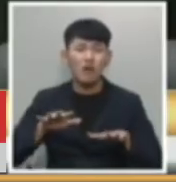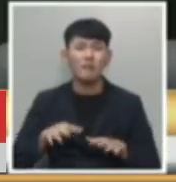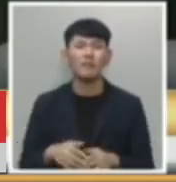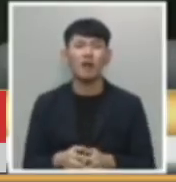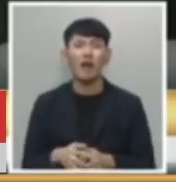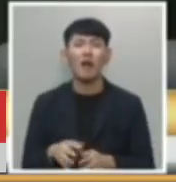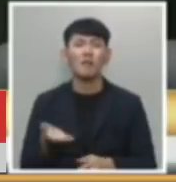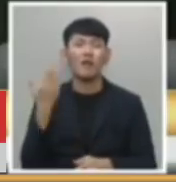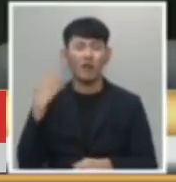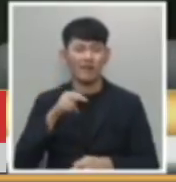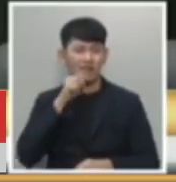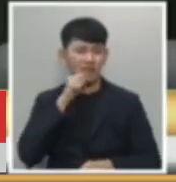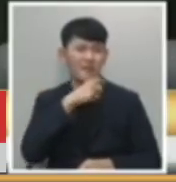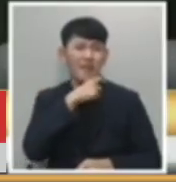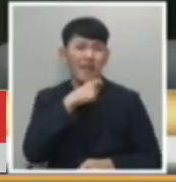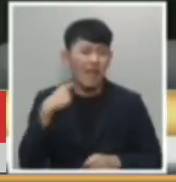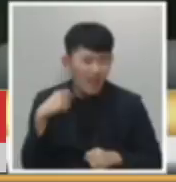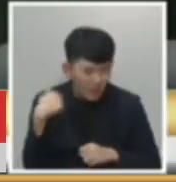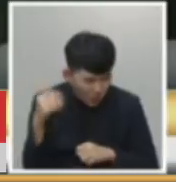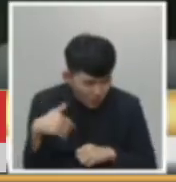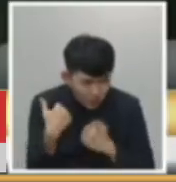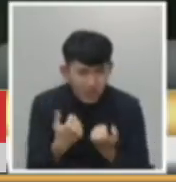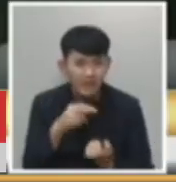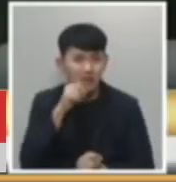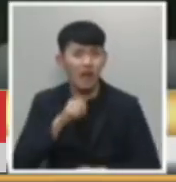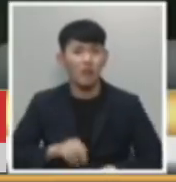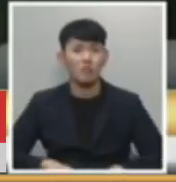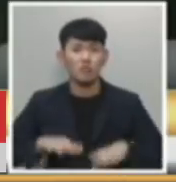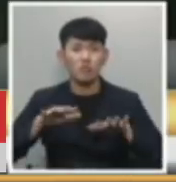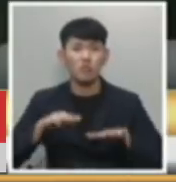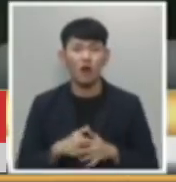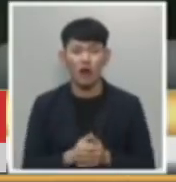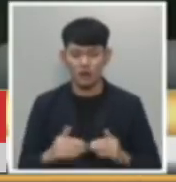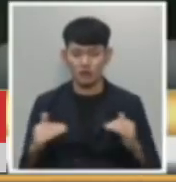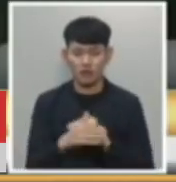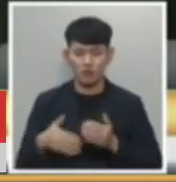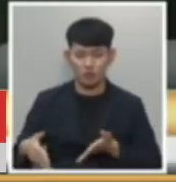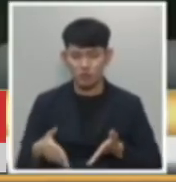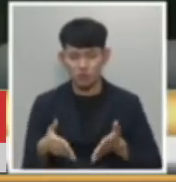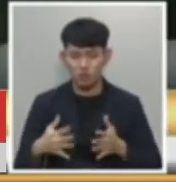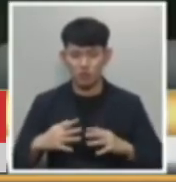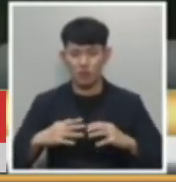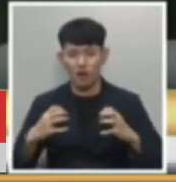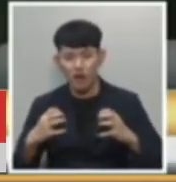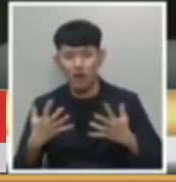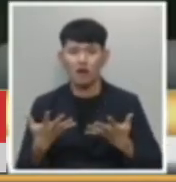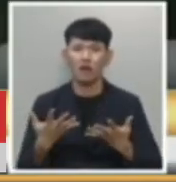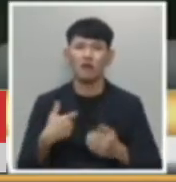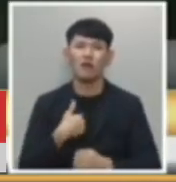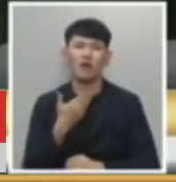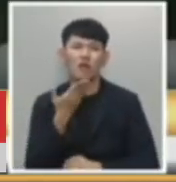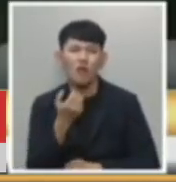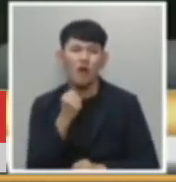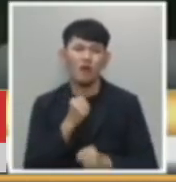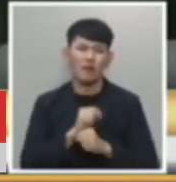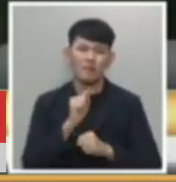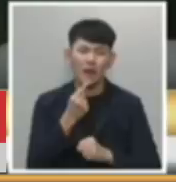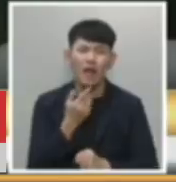สร็จก็เจออุทกภัยถนนหนทางก็เสียหายครับพอไปขอถนนหนทางไปขอ